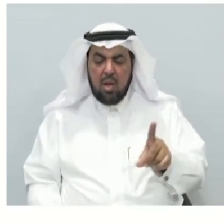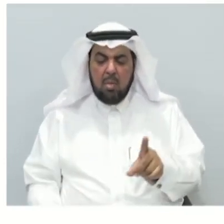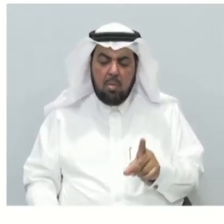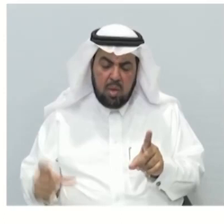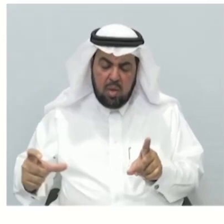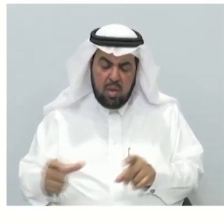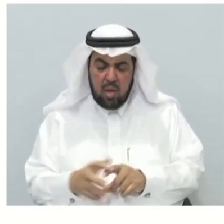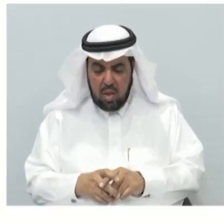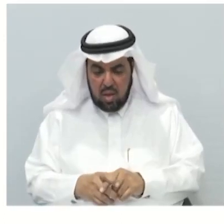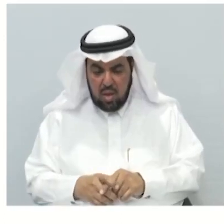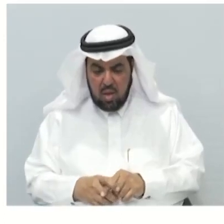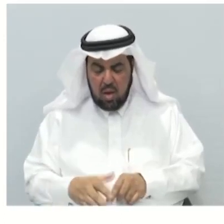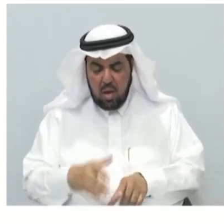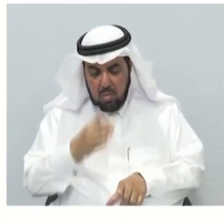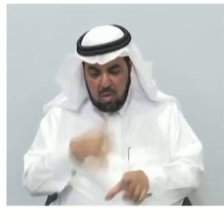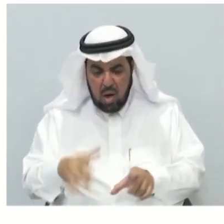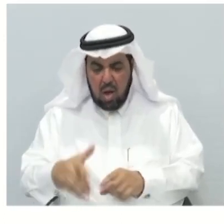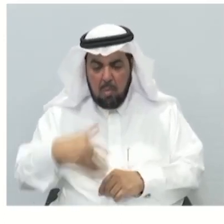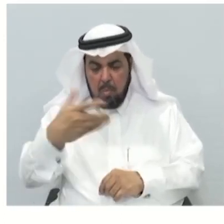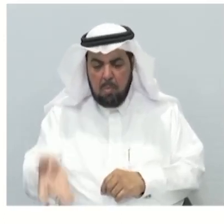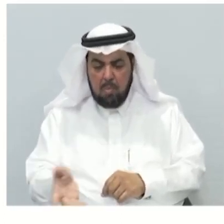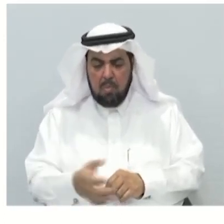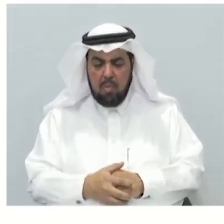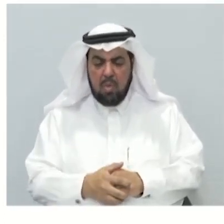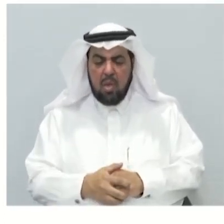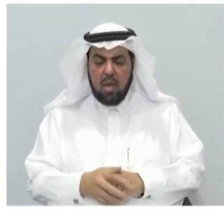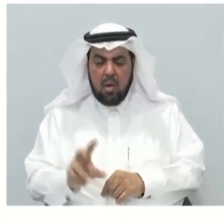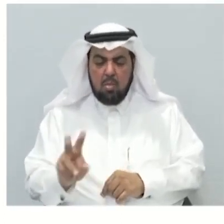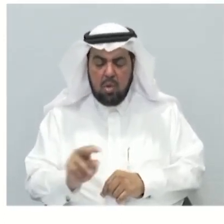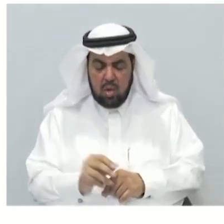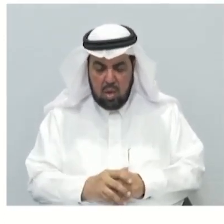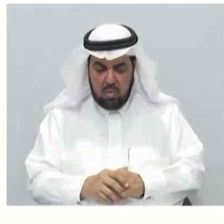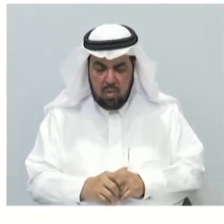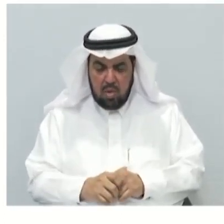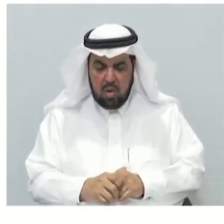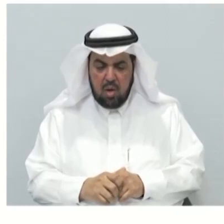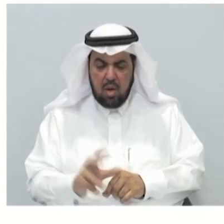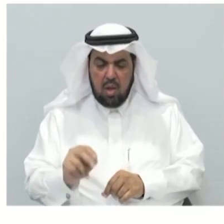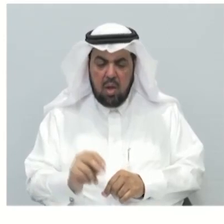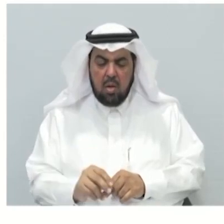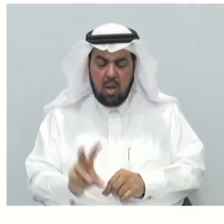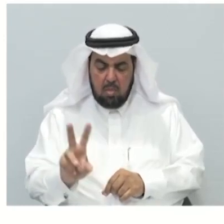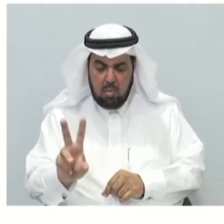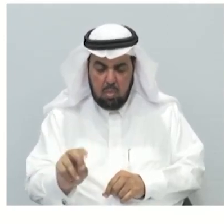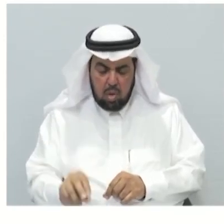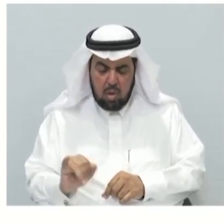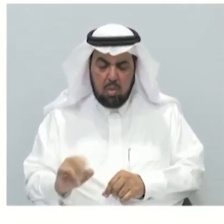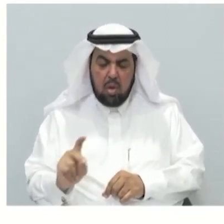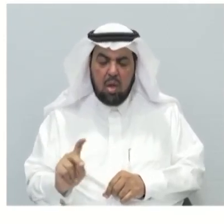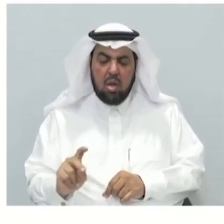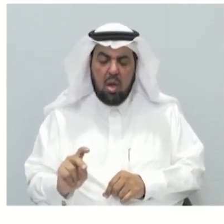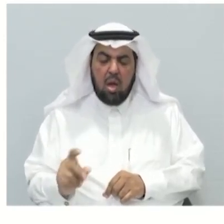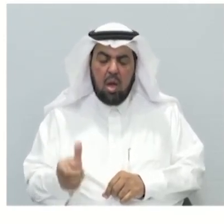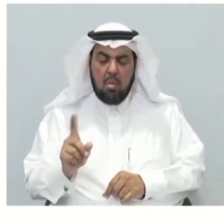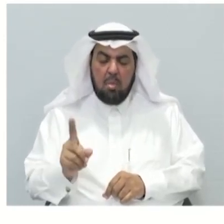محصور بين الزاويتين لا مو محصور وبالتالي هم متطابقين هنا اذا المثلثين متطابقين طيب